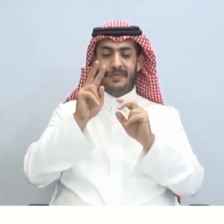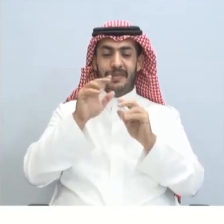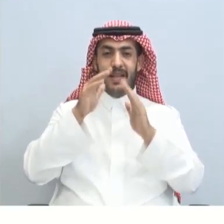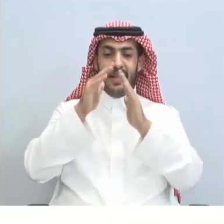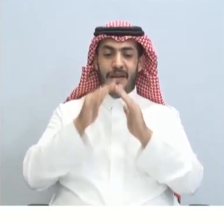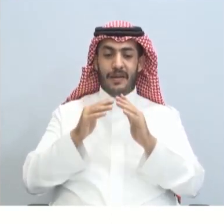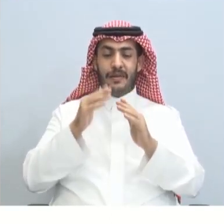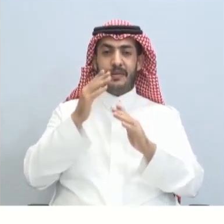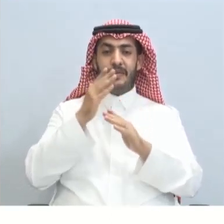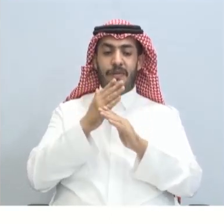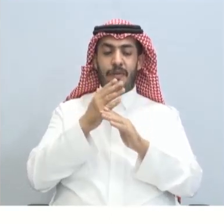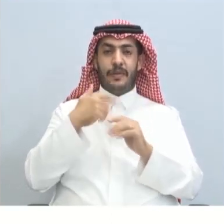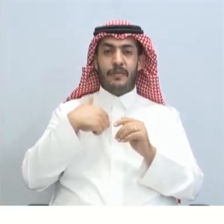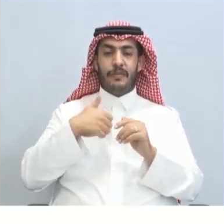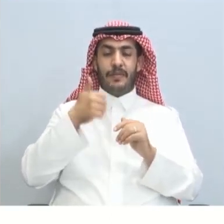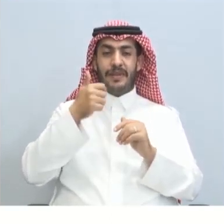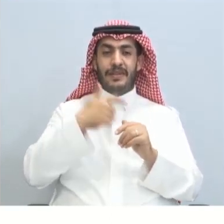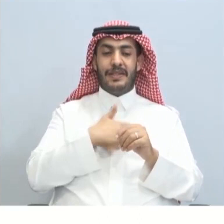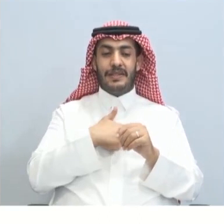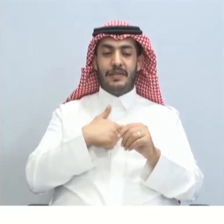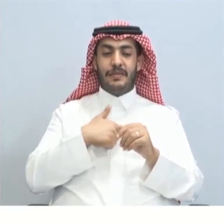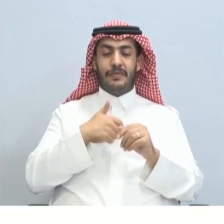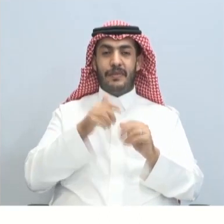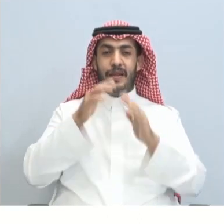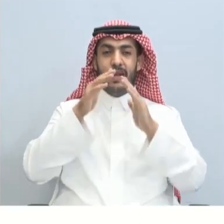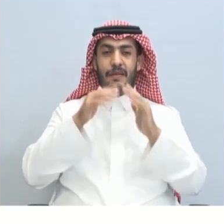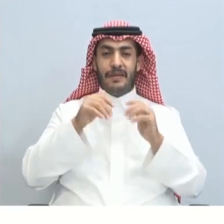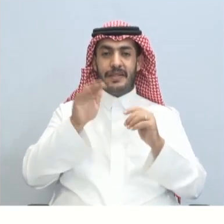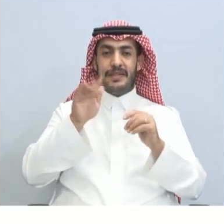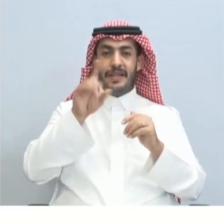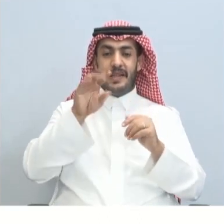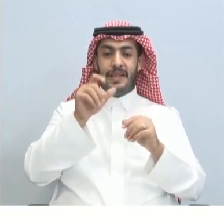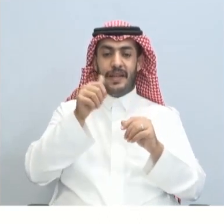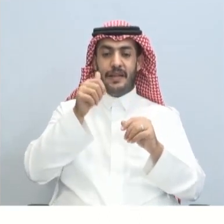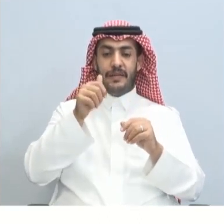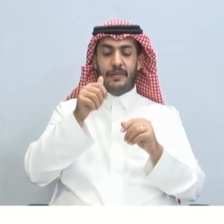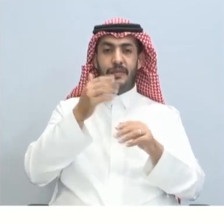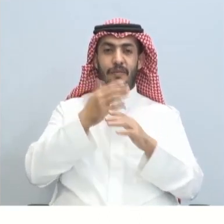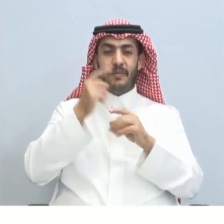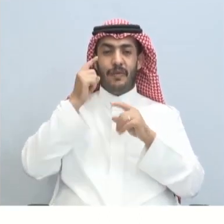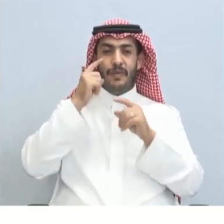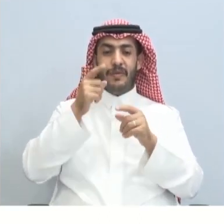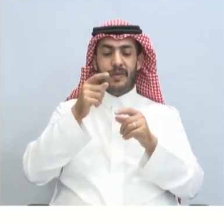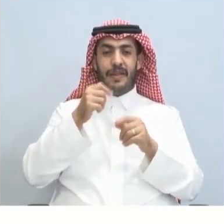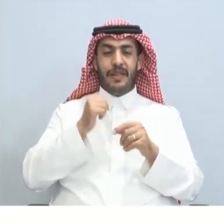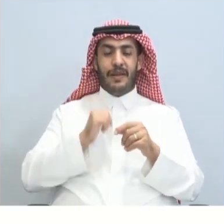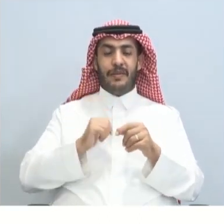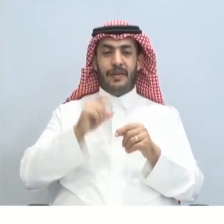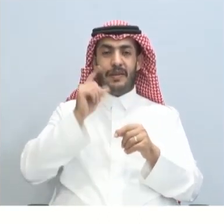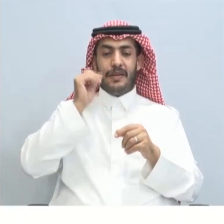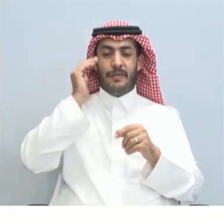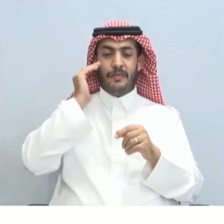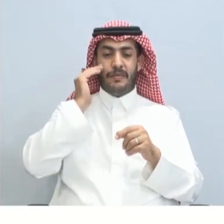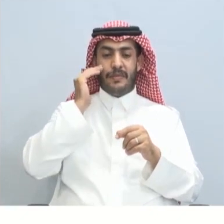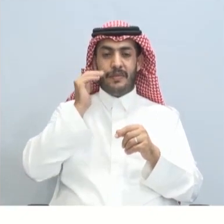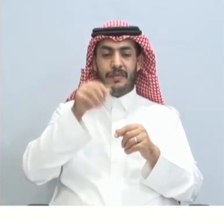هرم لذا يمكن تسميته هرم السليكا من المعروف عزيزي الطالب عزيزتي